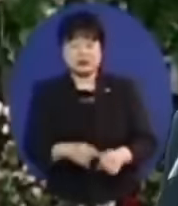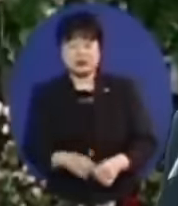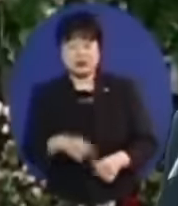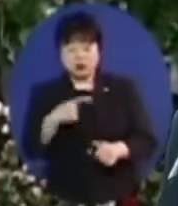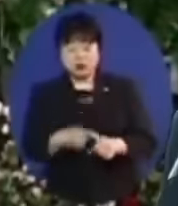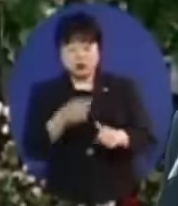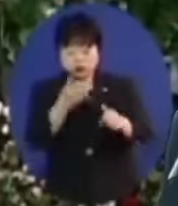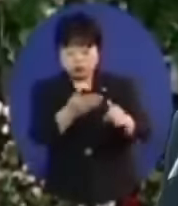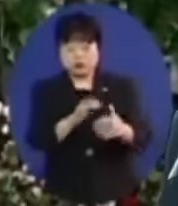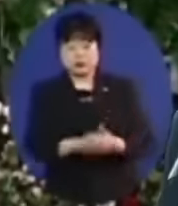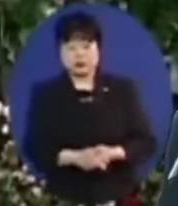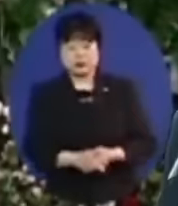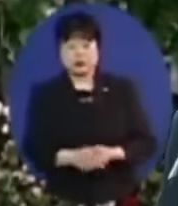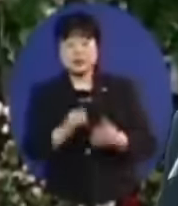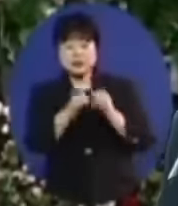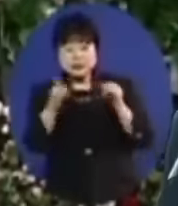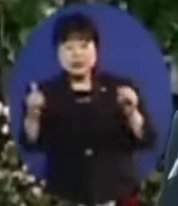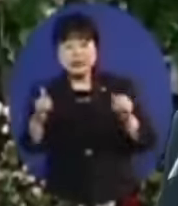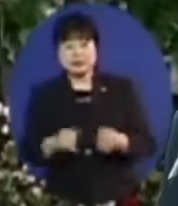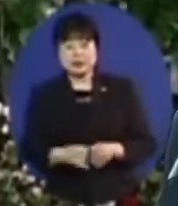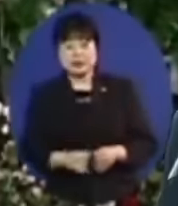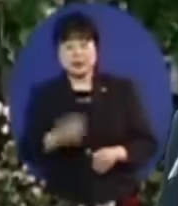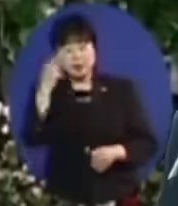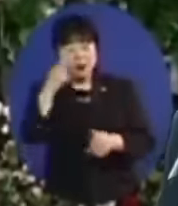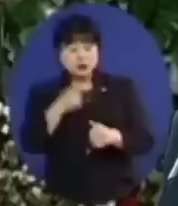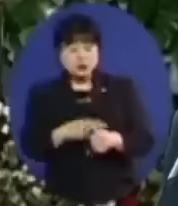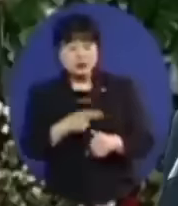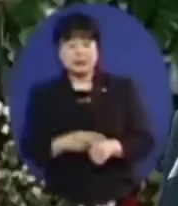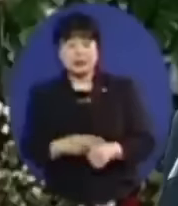보는 것입니다. 가는 곳마다 사람들이 바울을